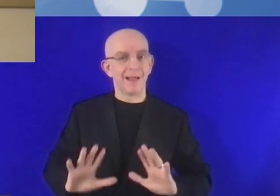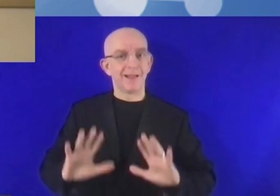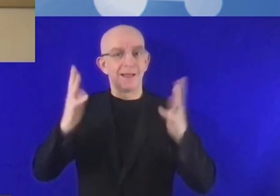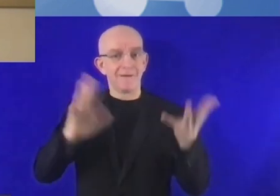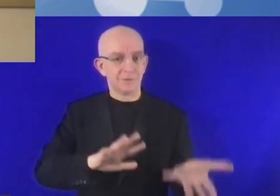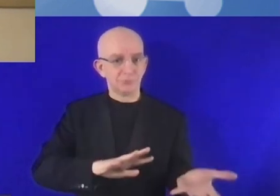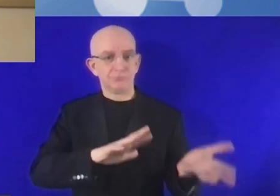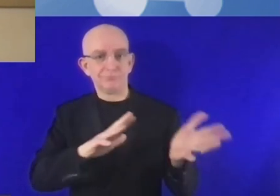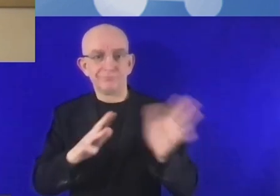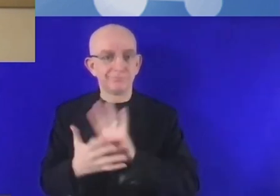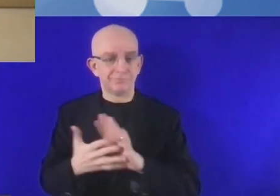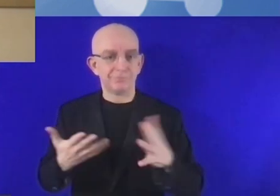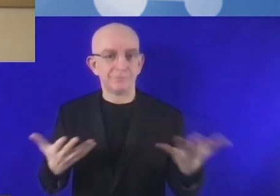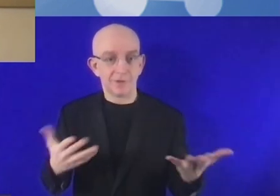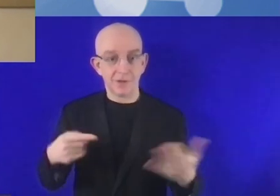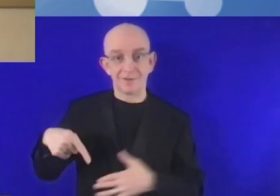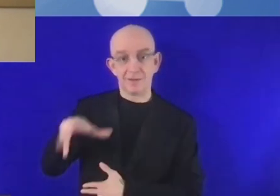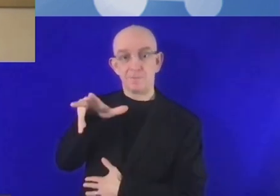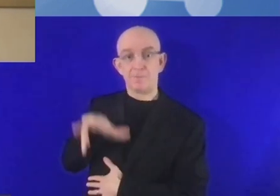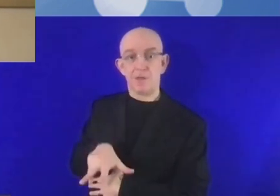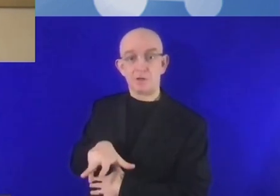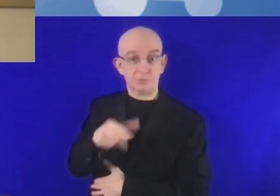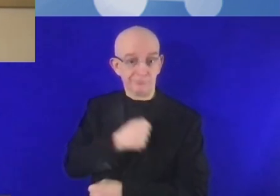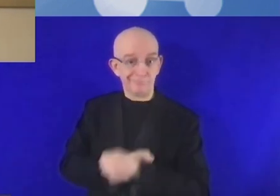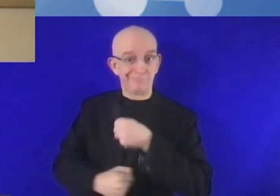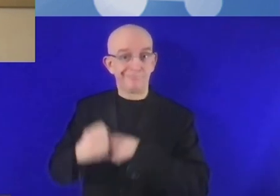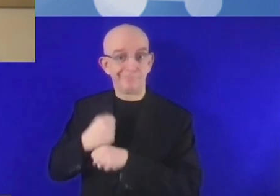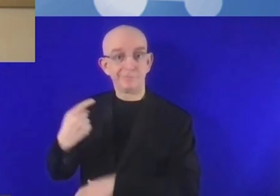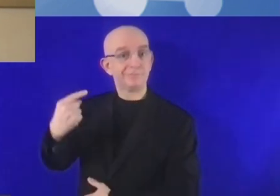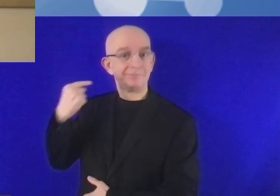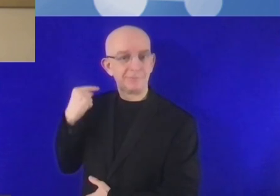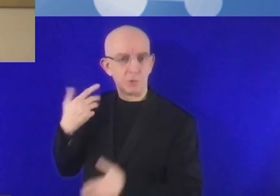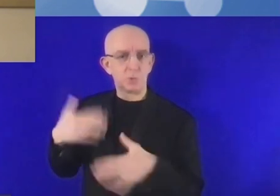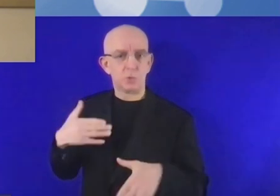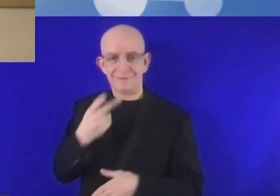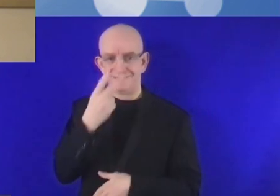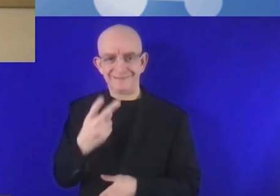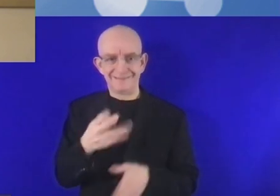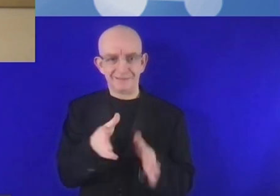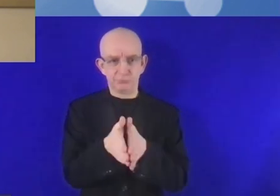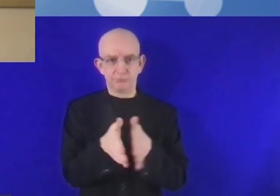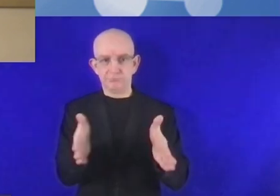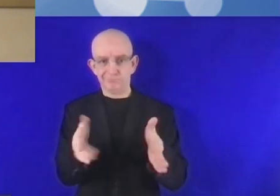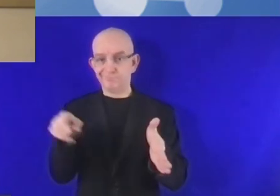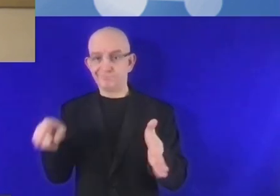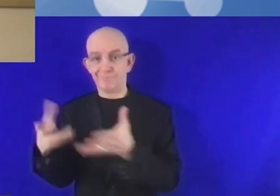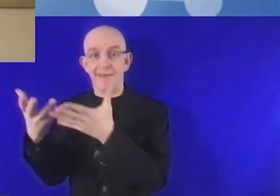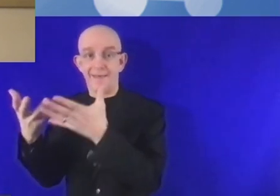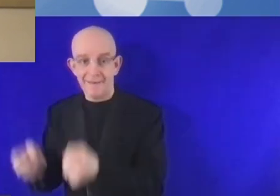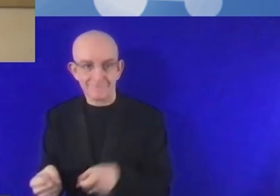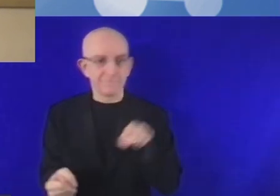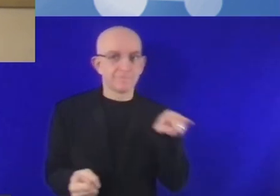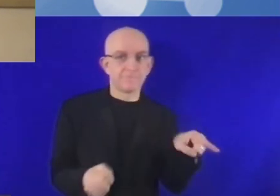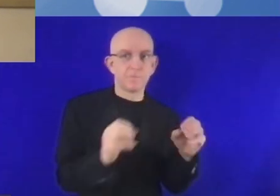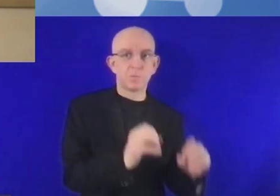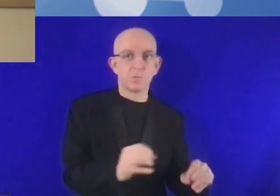marcu zeszłego roku i zauważyliśmy znaczące różnice pomiędzy tymi osobami, które miały dostęp do internetu oraz tymi,